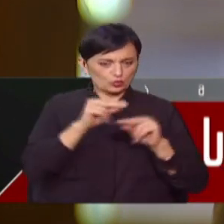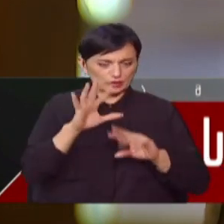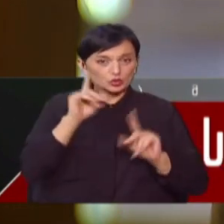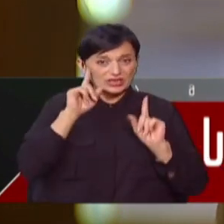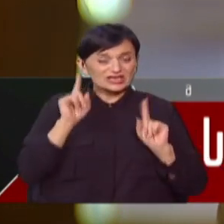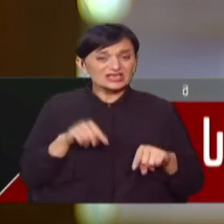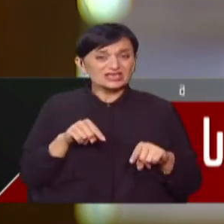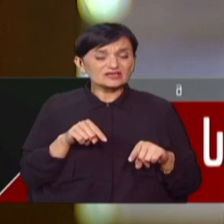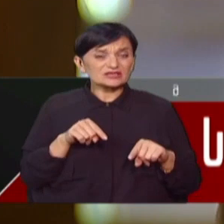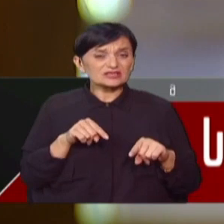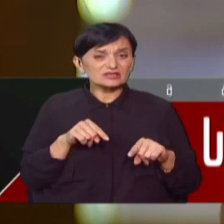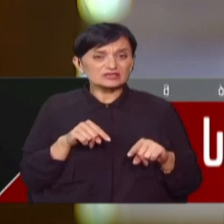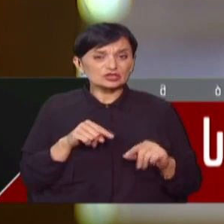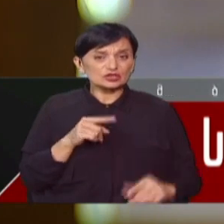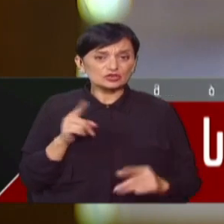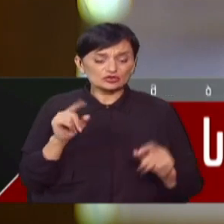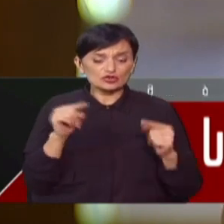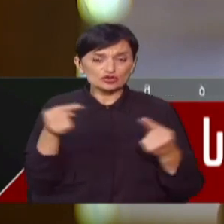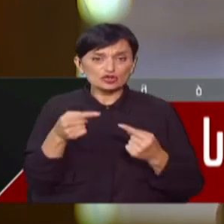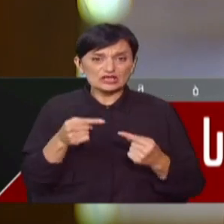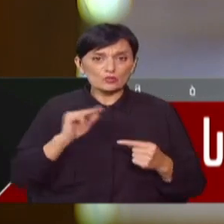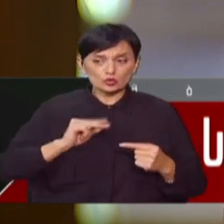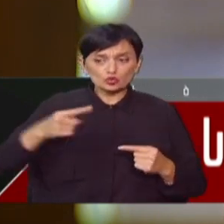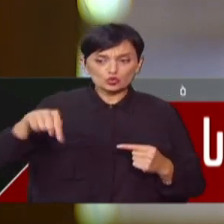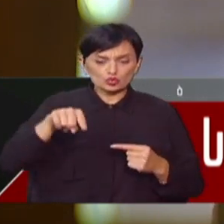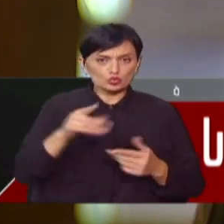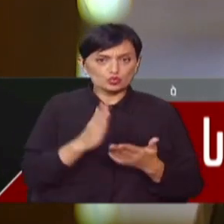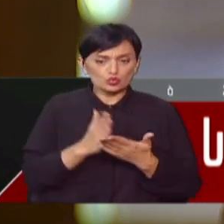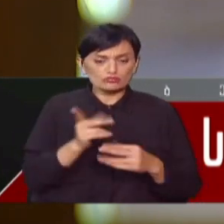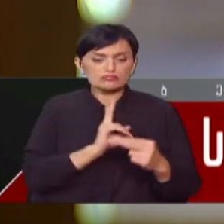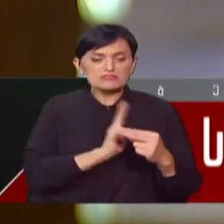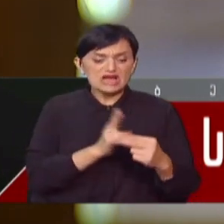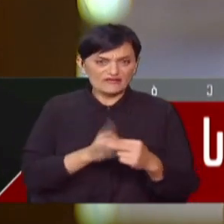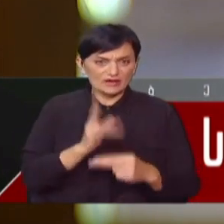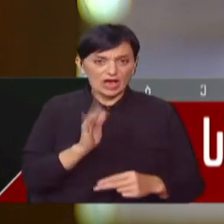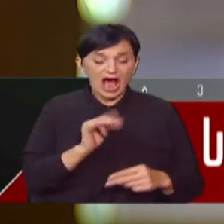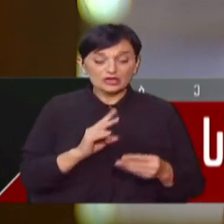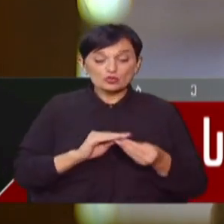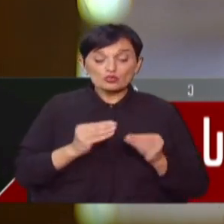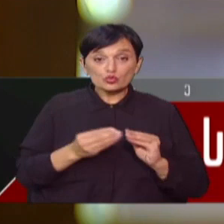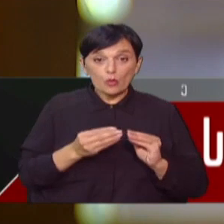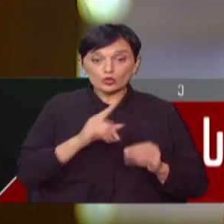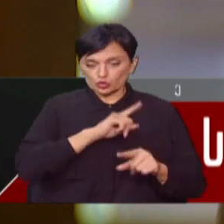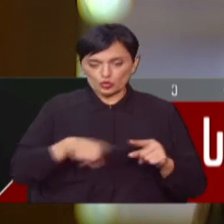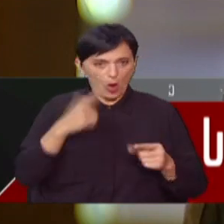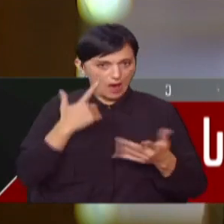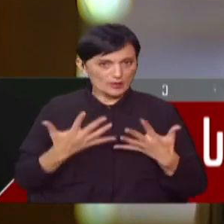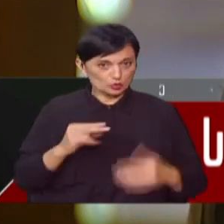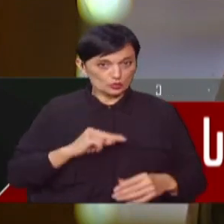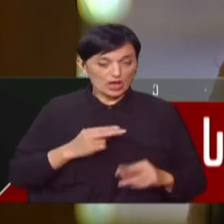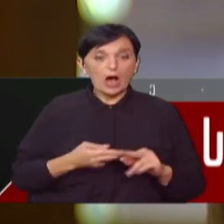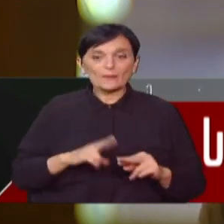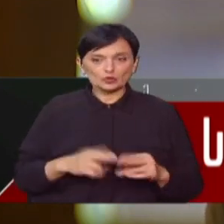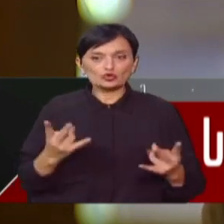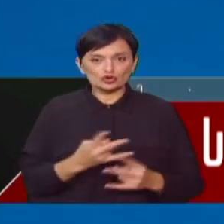იცი, რომ შესაბამისი სტრუქტურები არსებობს, რომლებიც პრევენციას ახდენენ ან პრობლემის შემთხვევაში ძროულად და ეფექტურად იმუშავებენ.